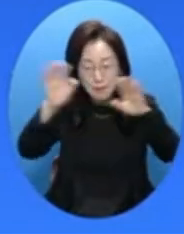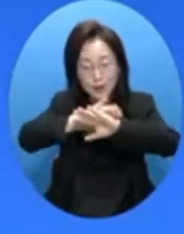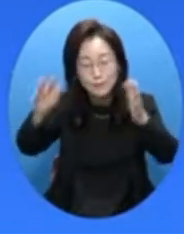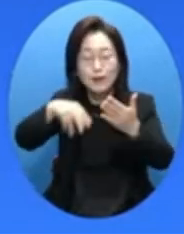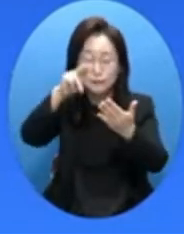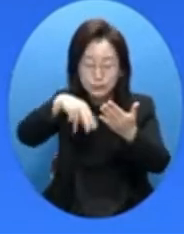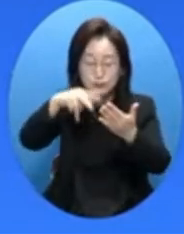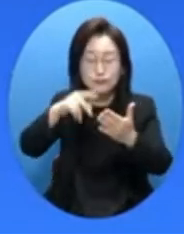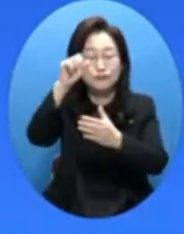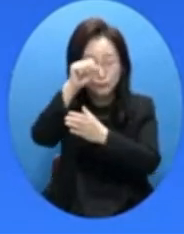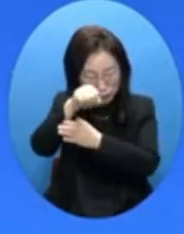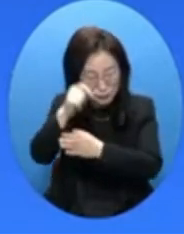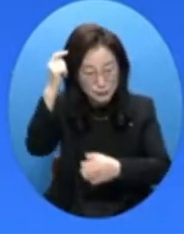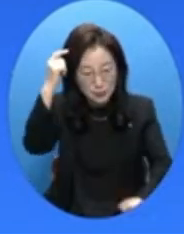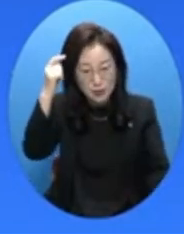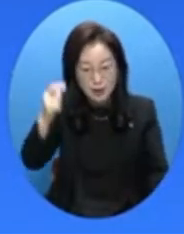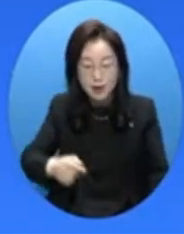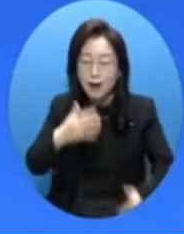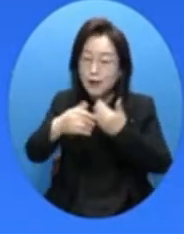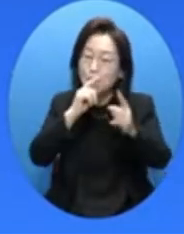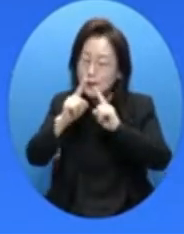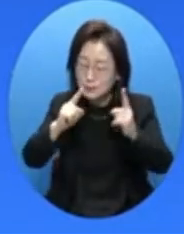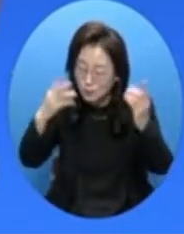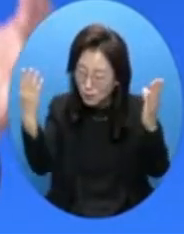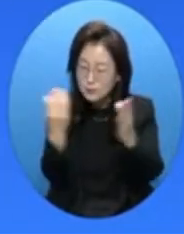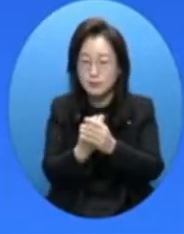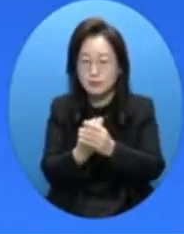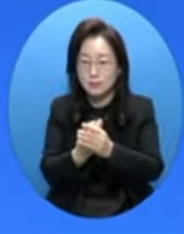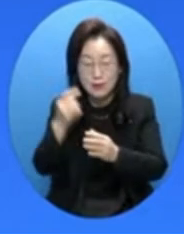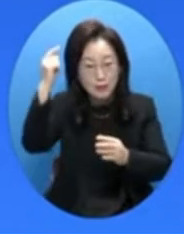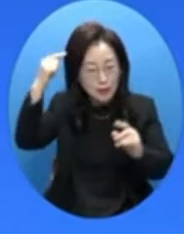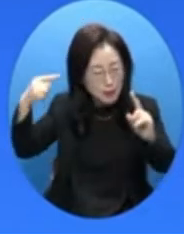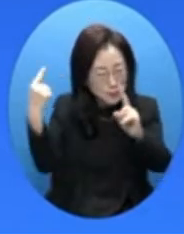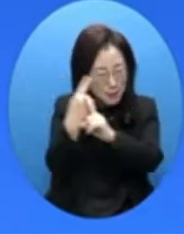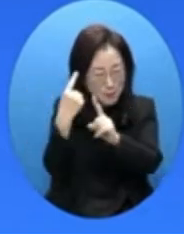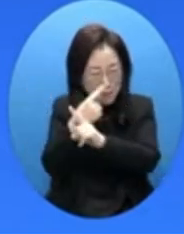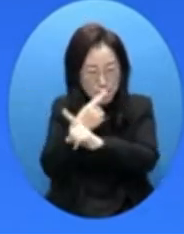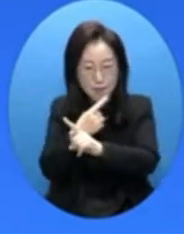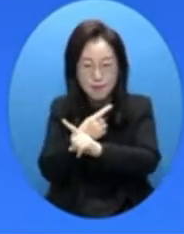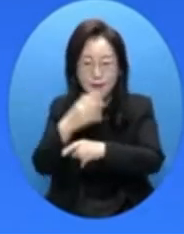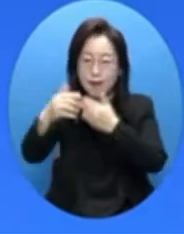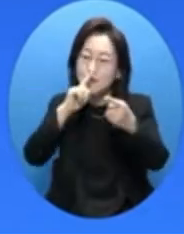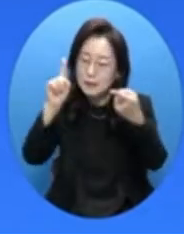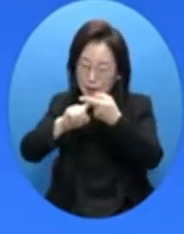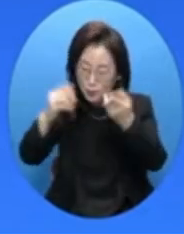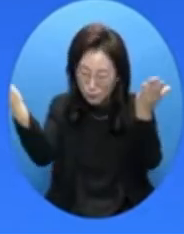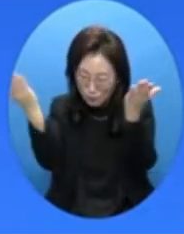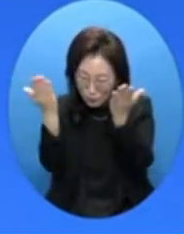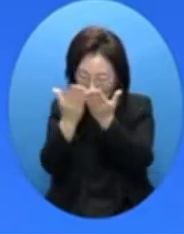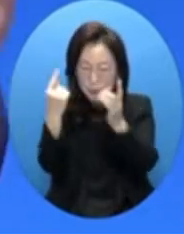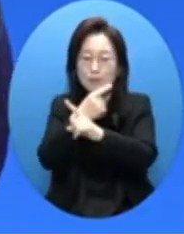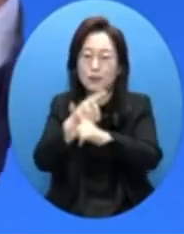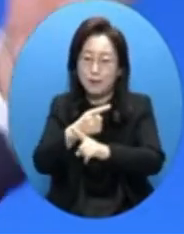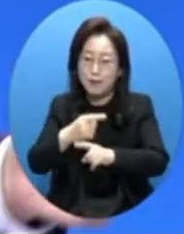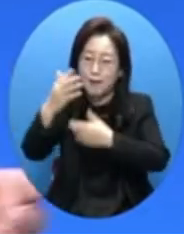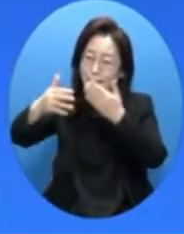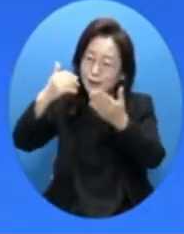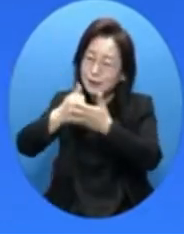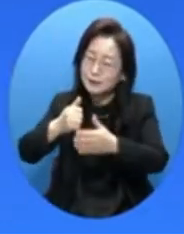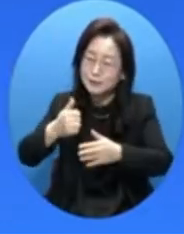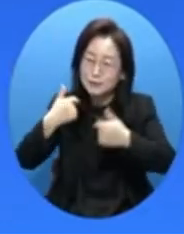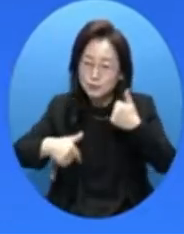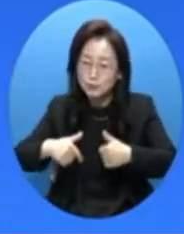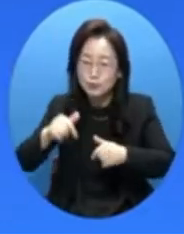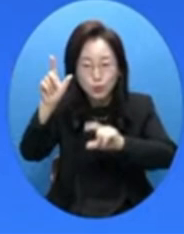말씀이 내 삶의 전부가 돼야 됩니다 내 생각에 말씀에 사로잡혀야 되는 것입니다 내가 무슨 생각을 해도 하나님이 기뻐하시는